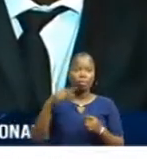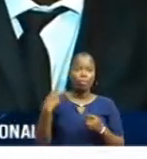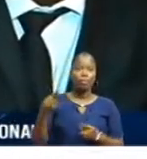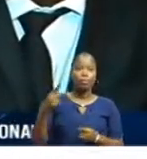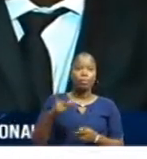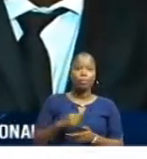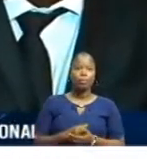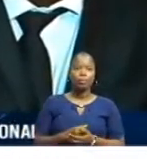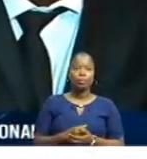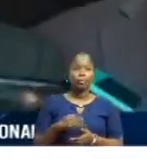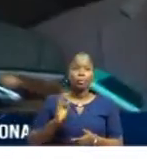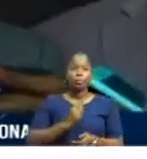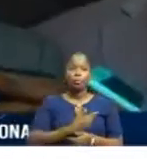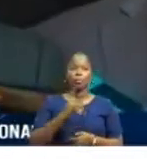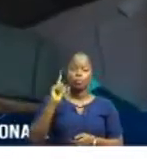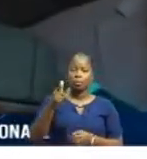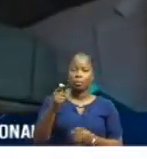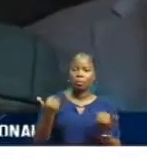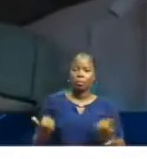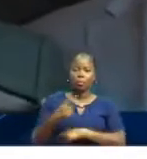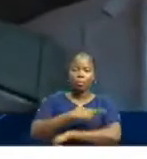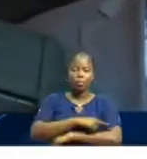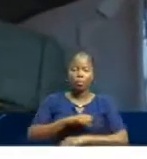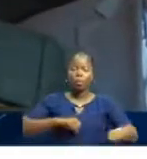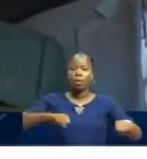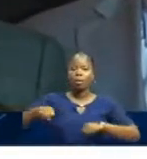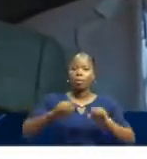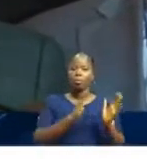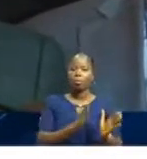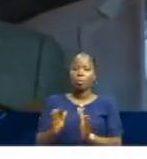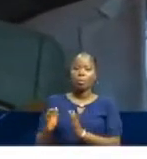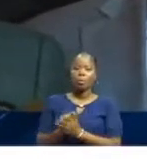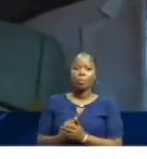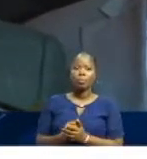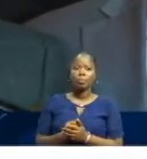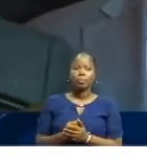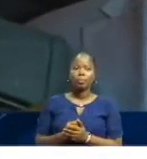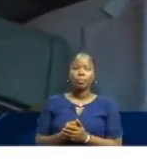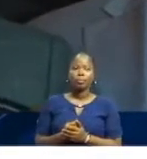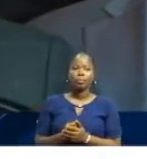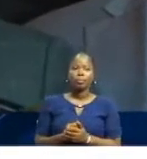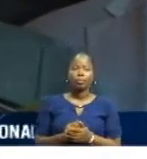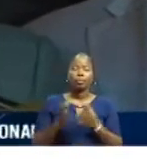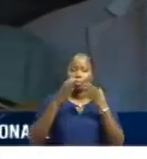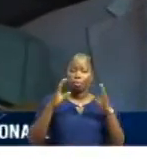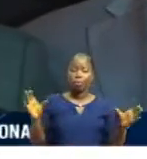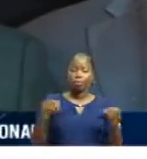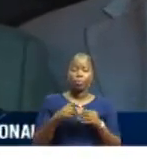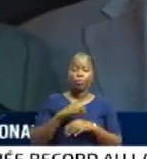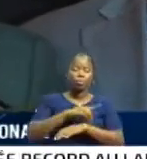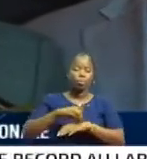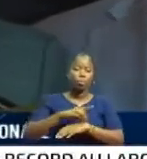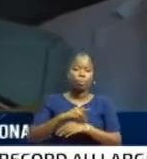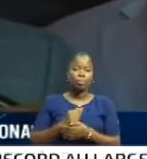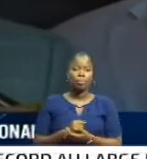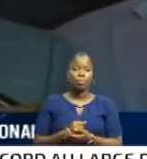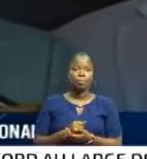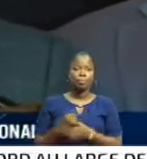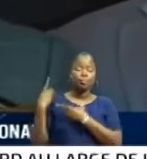lance aujourd'hui les activités préparatoires la deuxième conférence nationale sur le développement durable tels